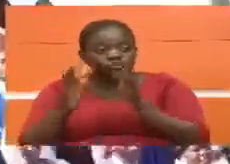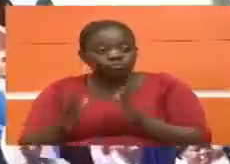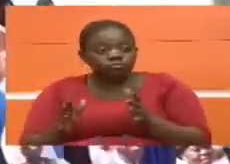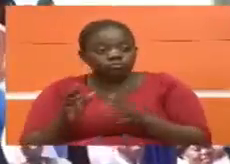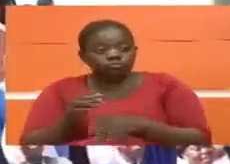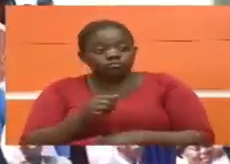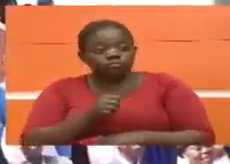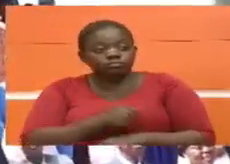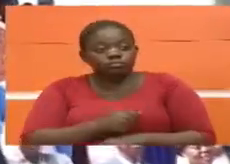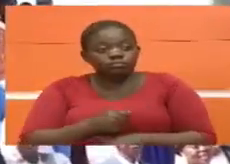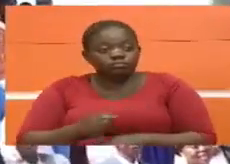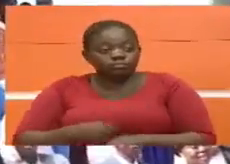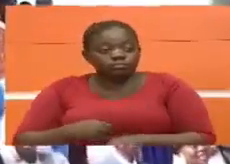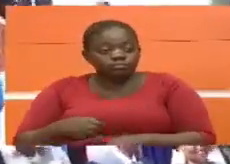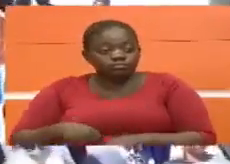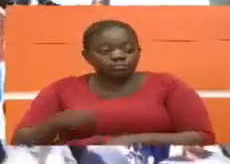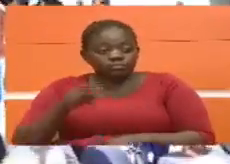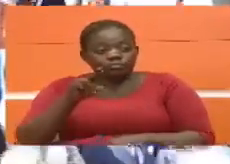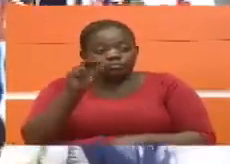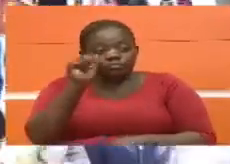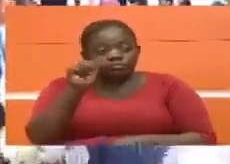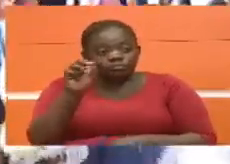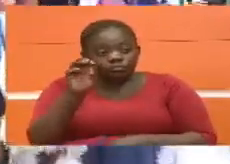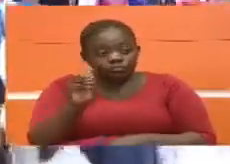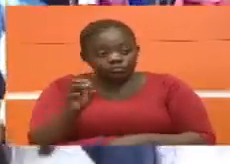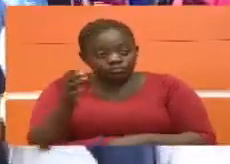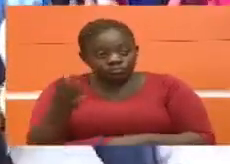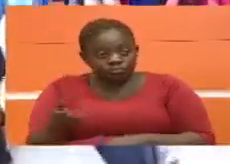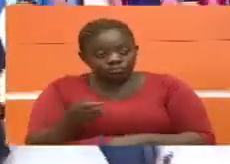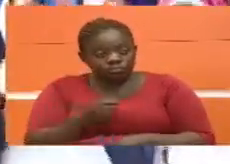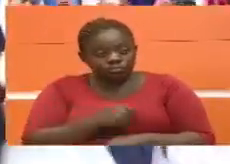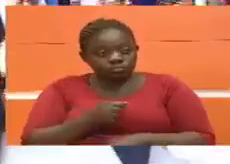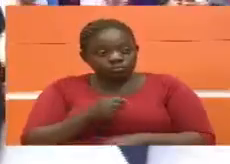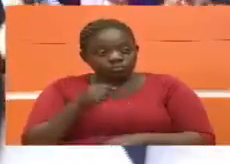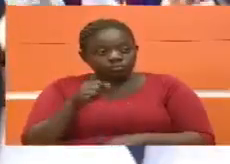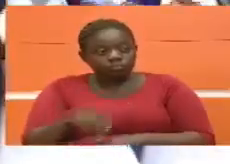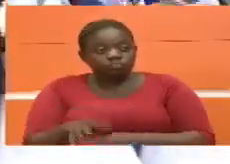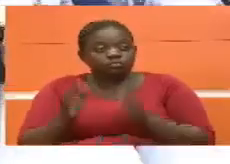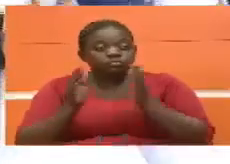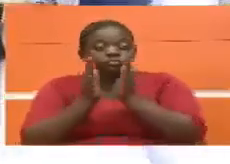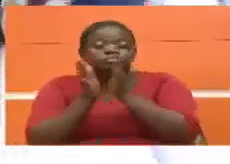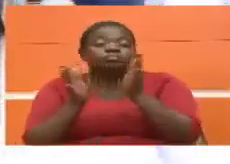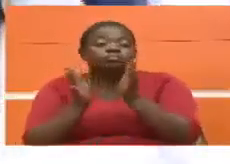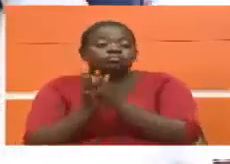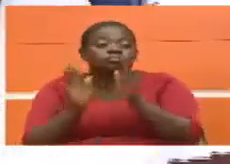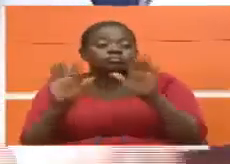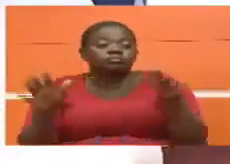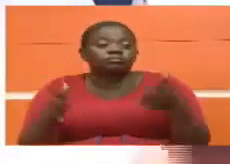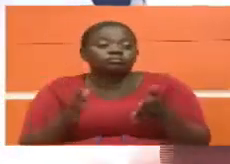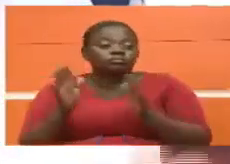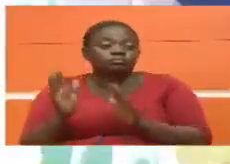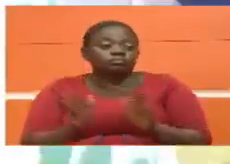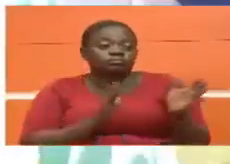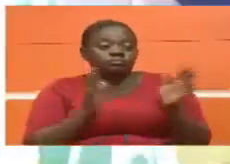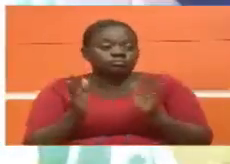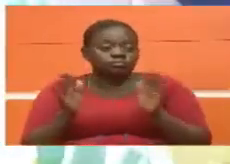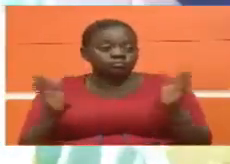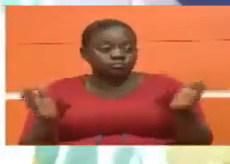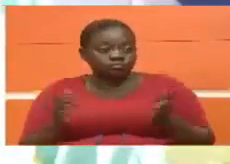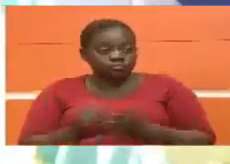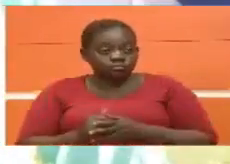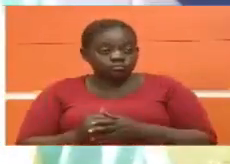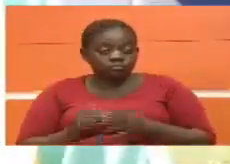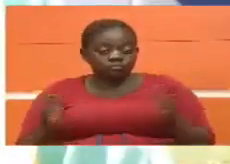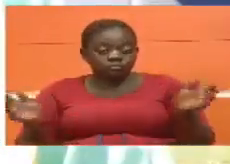Nnaalongo Rose Binyika wisa akulira Martha Sidini olabirizi bwe Namirembe batubuulidde engeri gye bateekateekamu abagole.